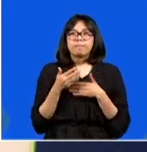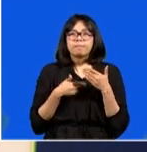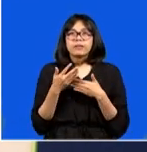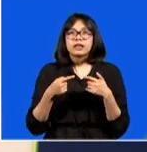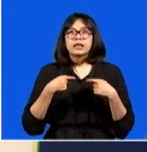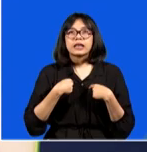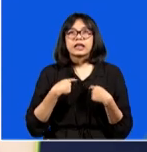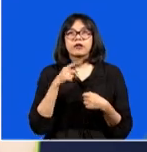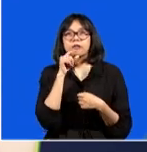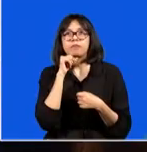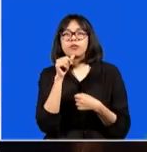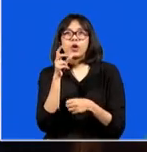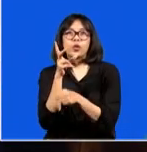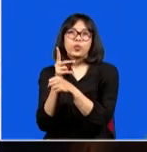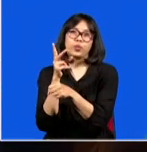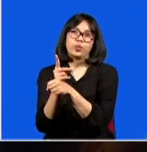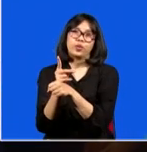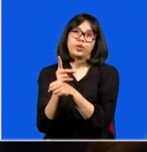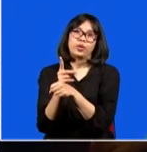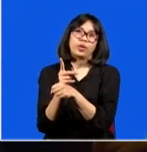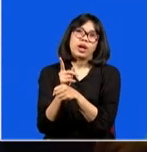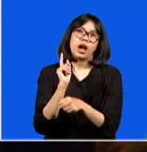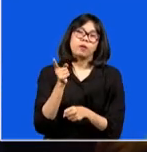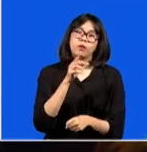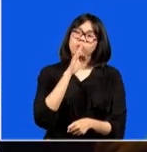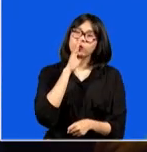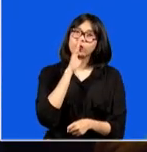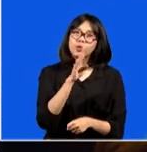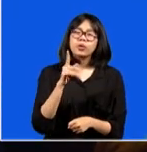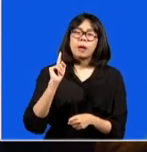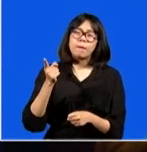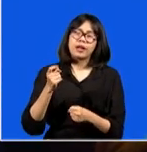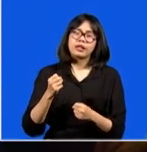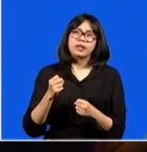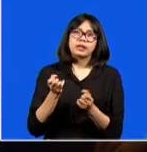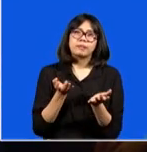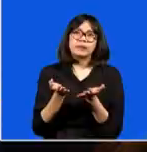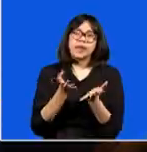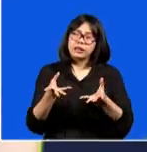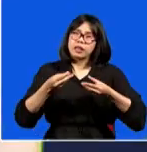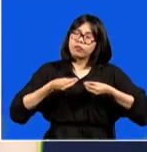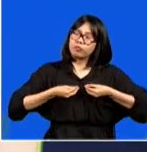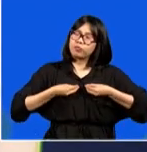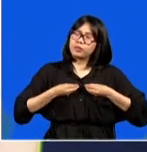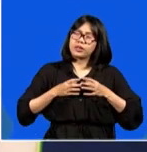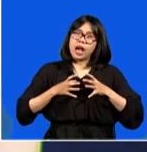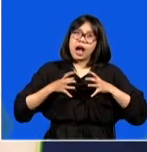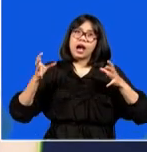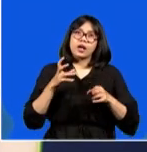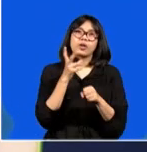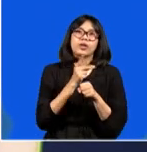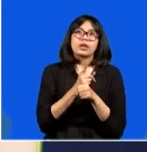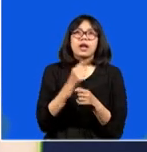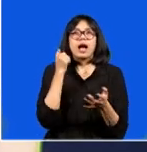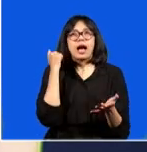saya bisa bilang guru sejujurnya ini ini saya benar-benar apa ya Dewi